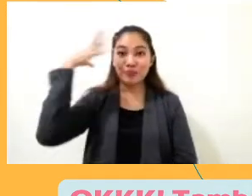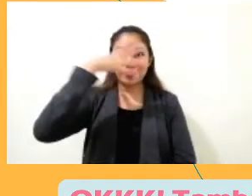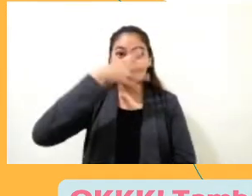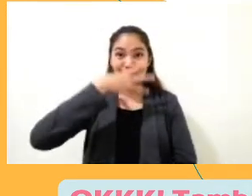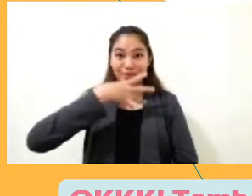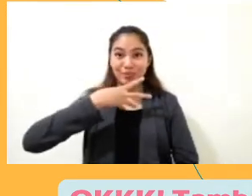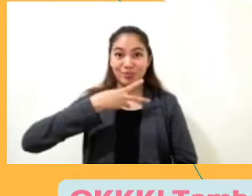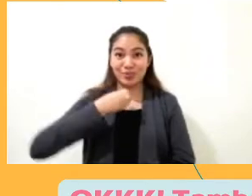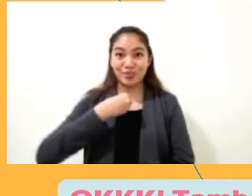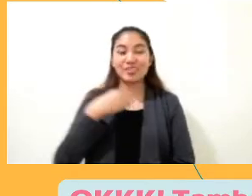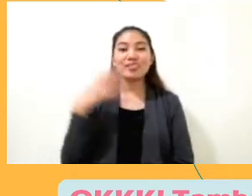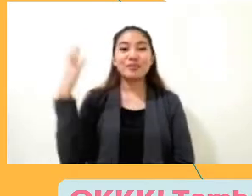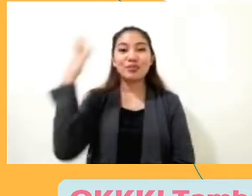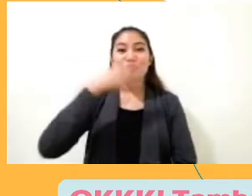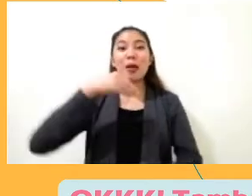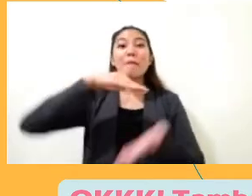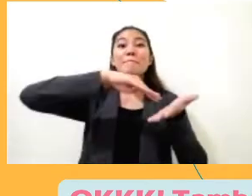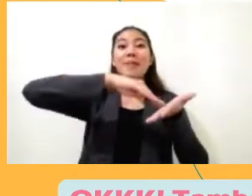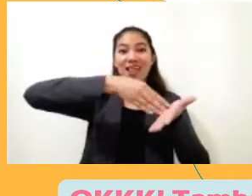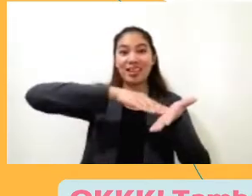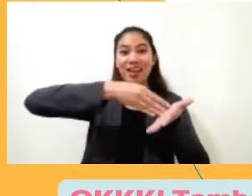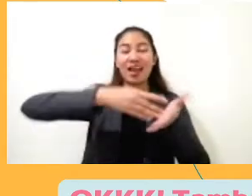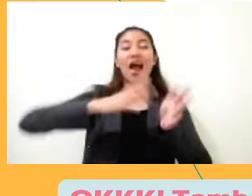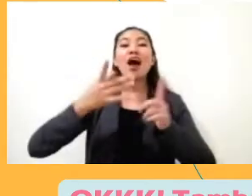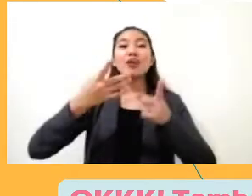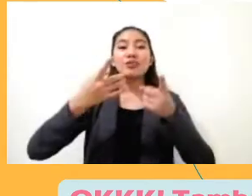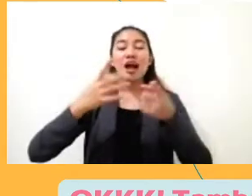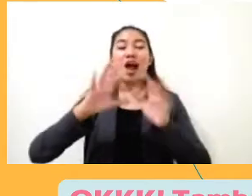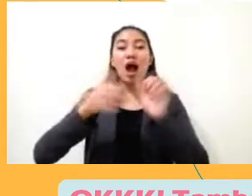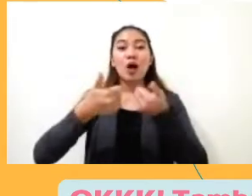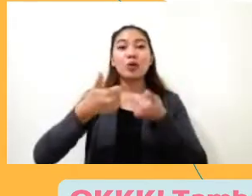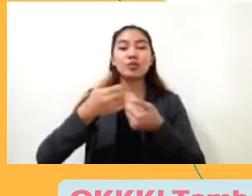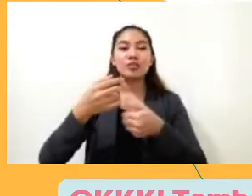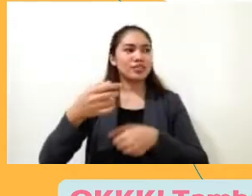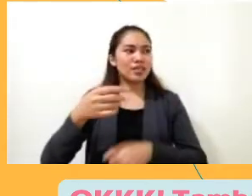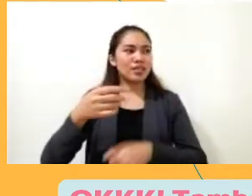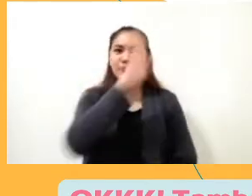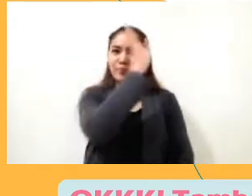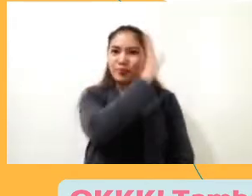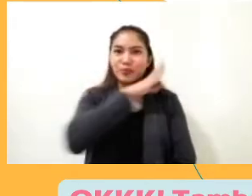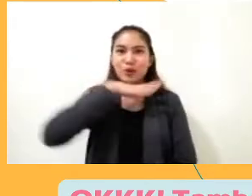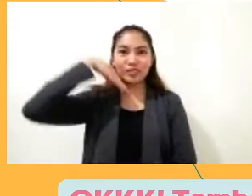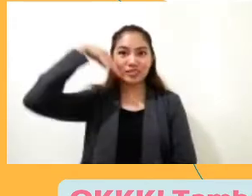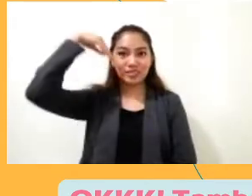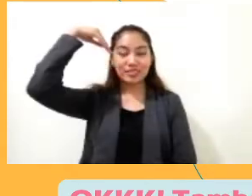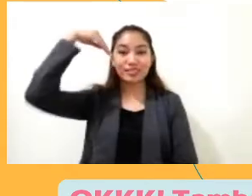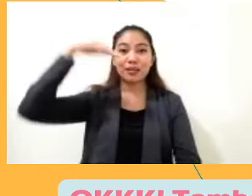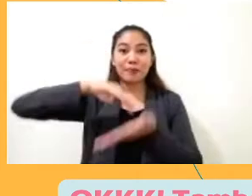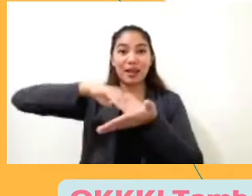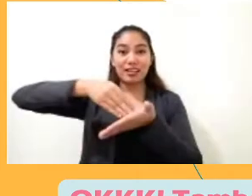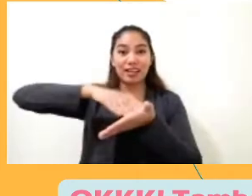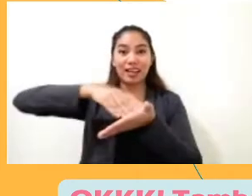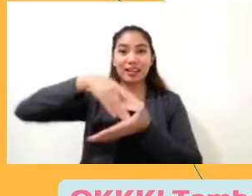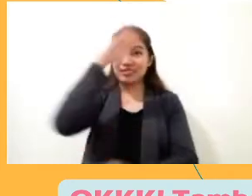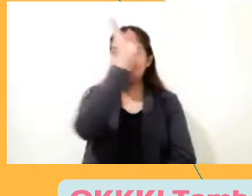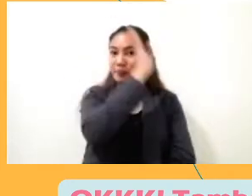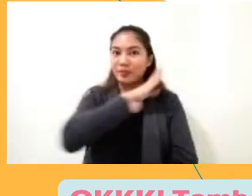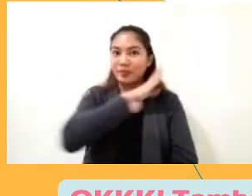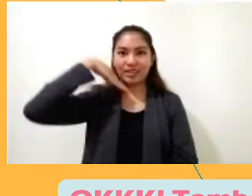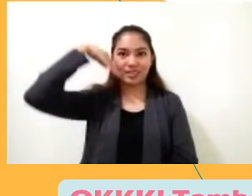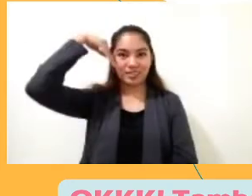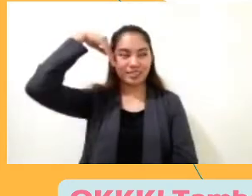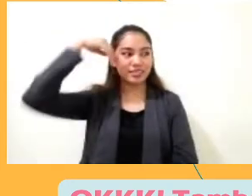Sa minds ng ballet, no? Pag ganun. Subukan natin na ganun. So,